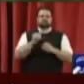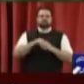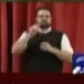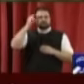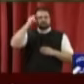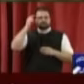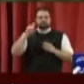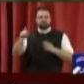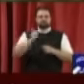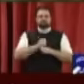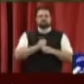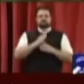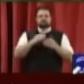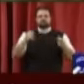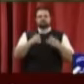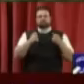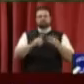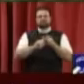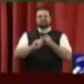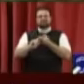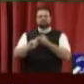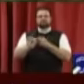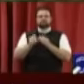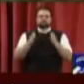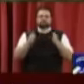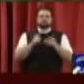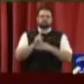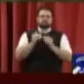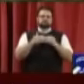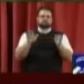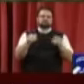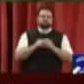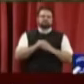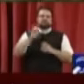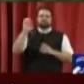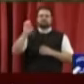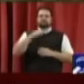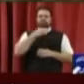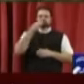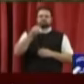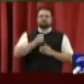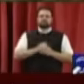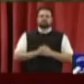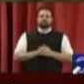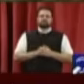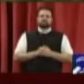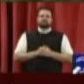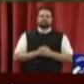formezi tot felul de conexiuni și tot felul de lucruri să deschid. Niște întrebări. Eminescu spunea, și o să vă citesc aici,